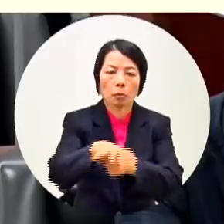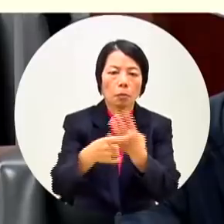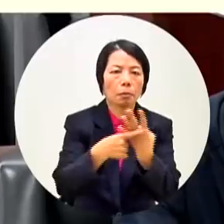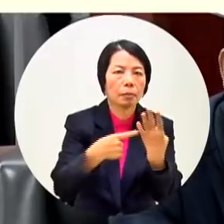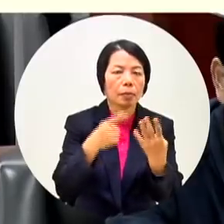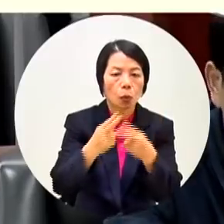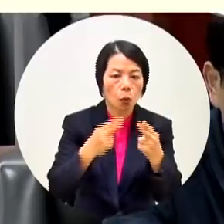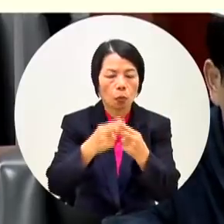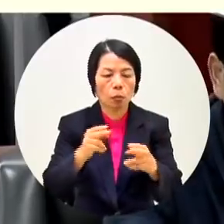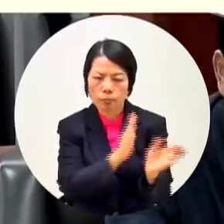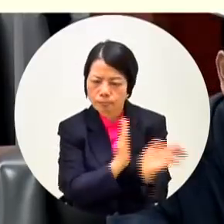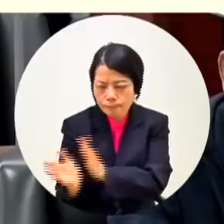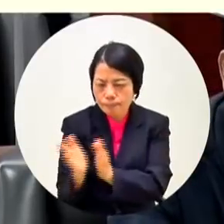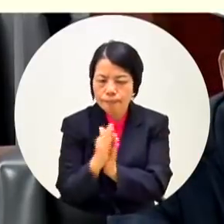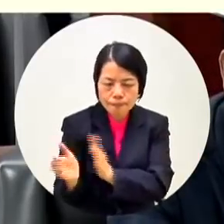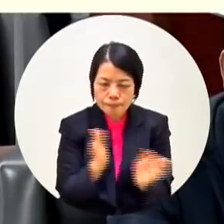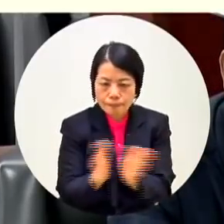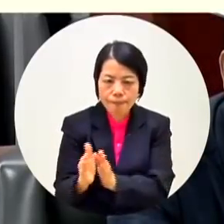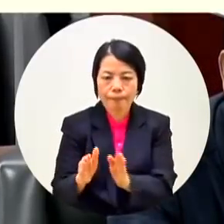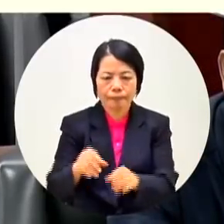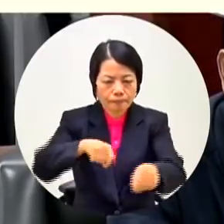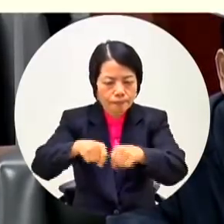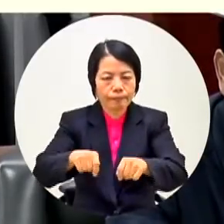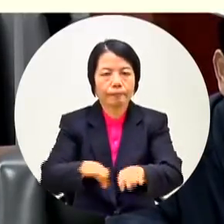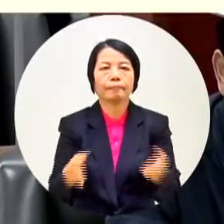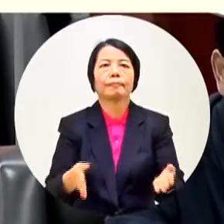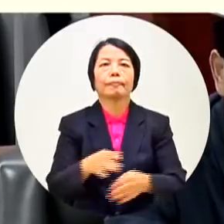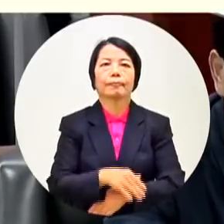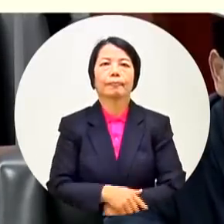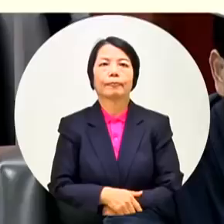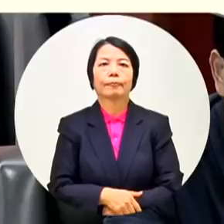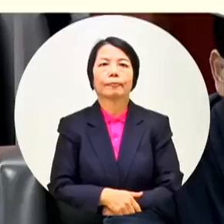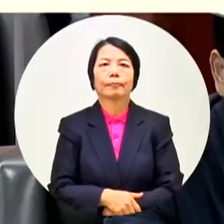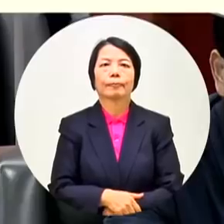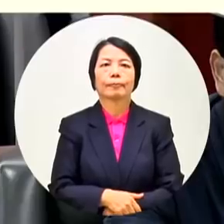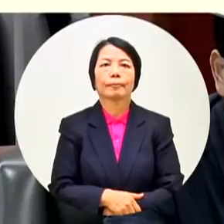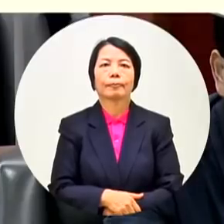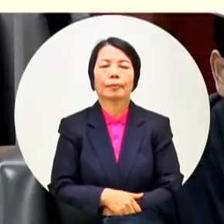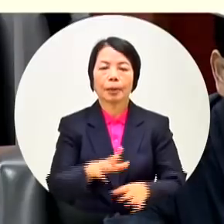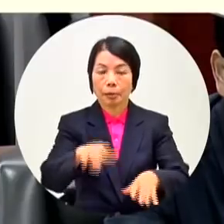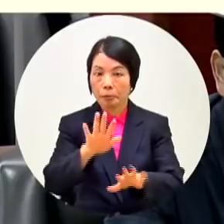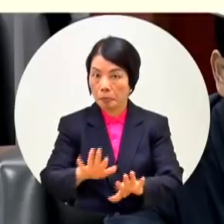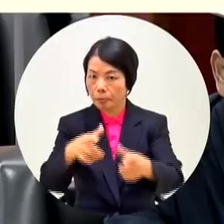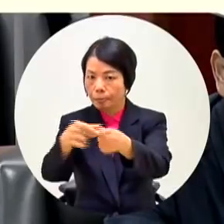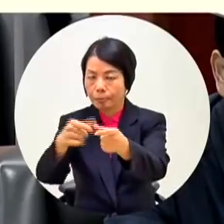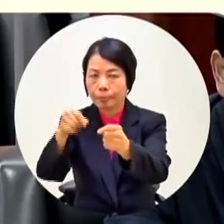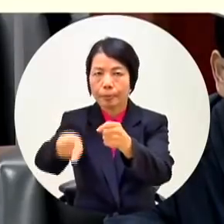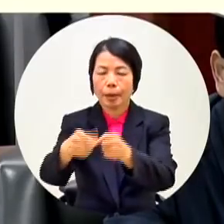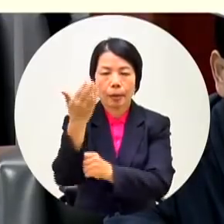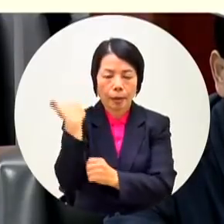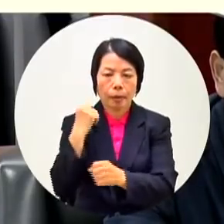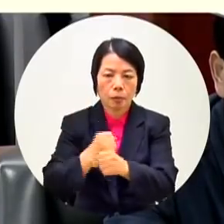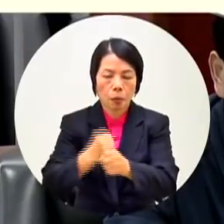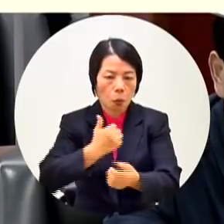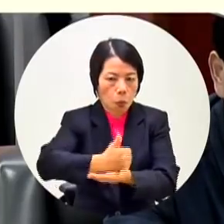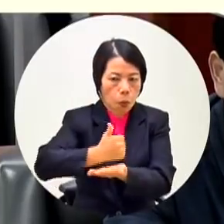发。本席看到呢，哈，因为在日本呢，哦，曾经做过外销，新加坡，哦，